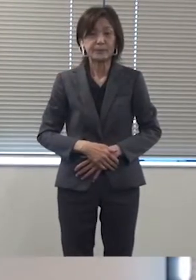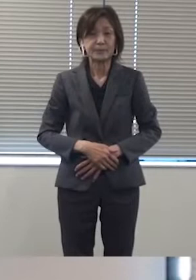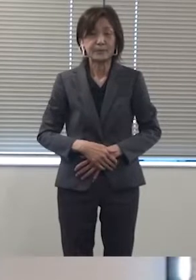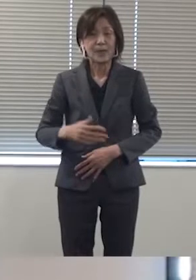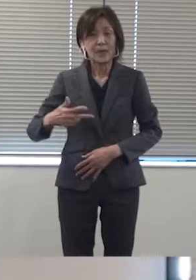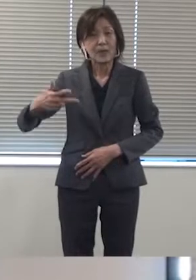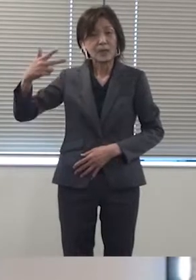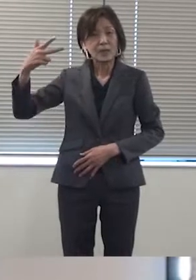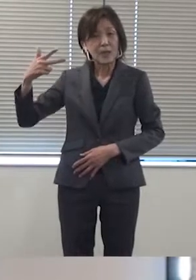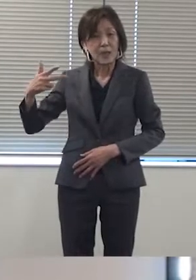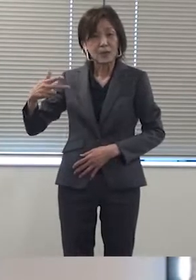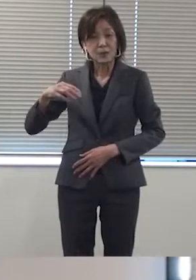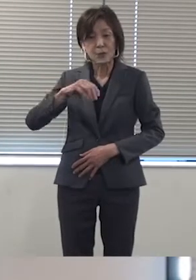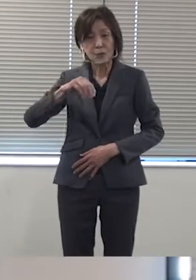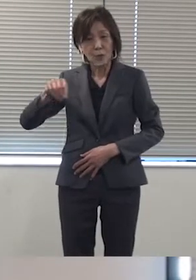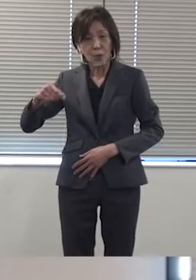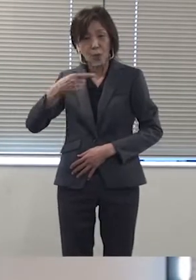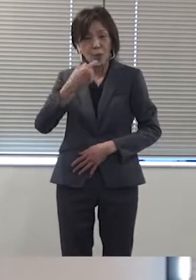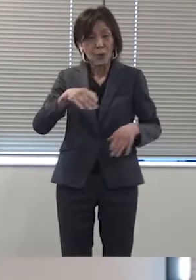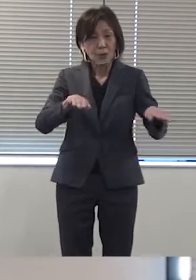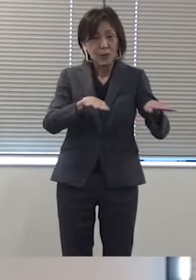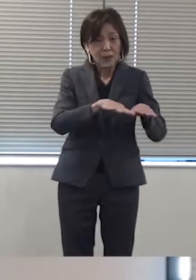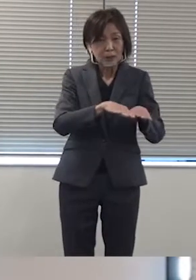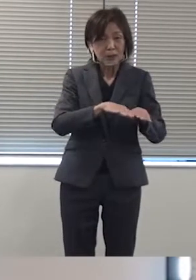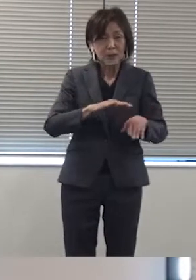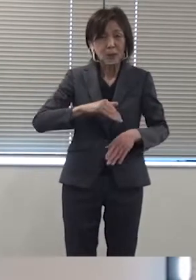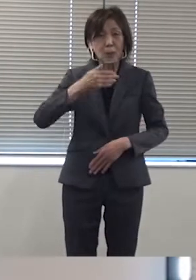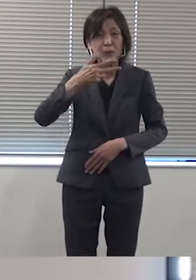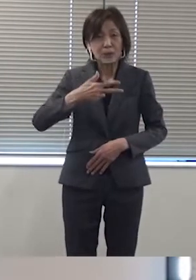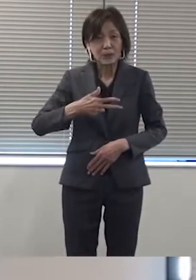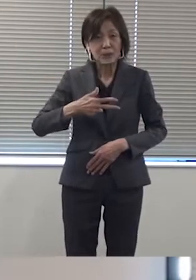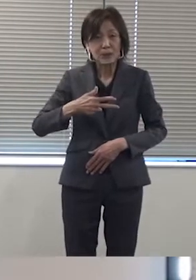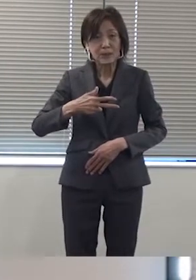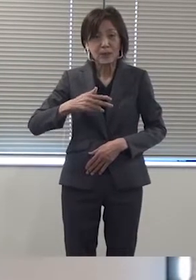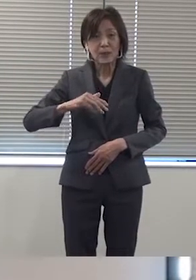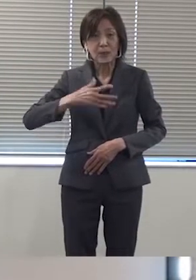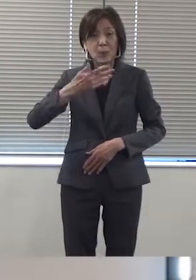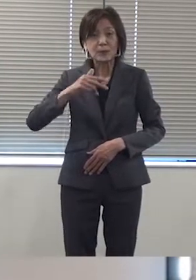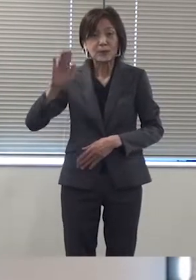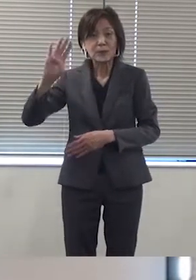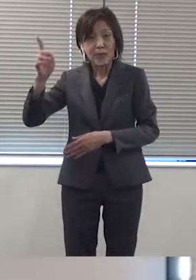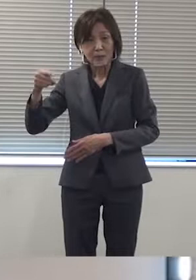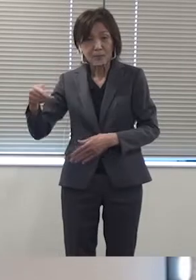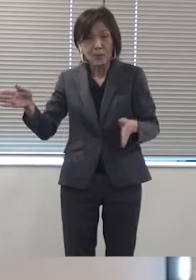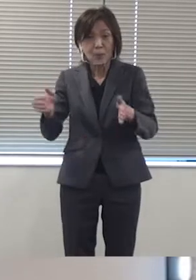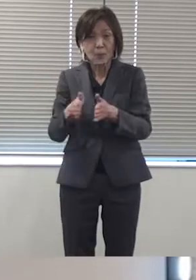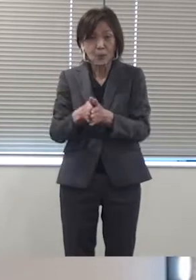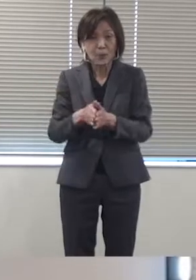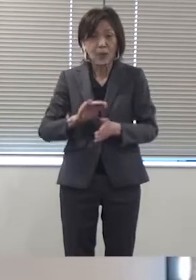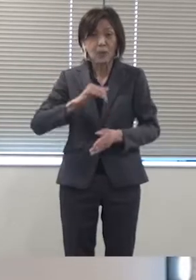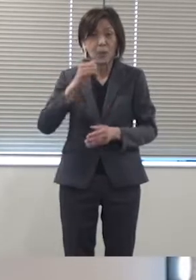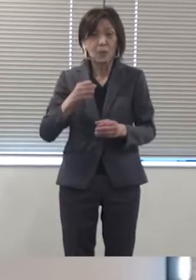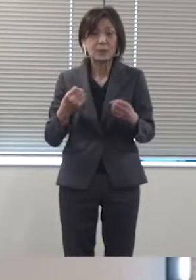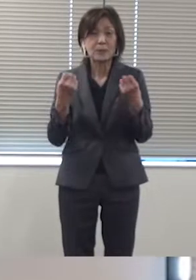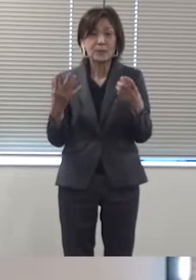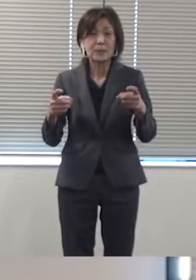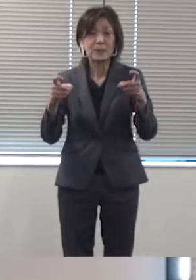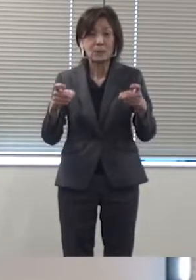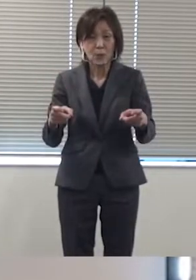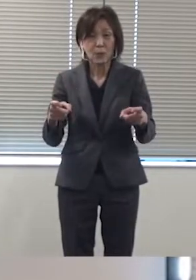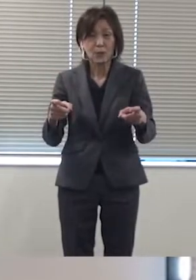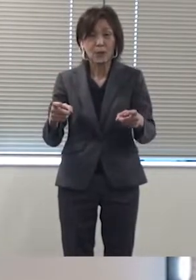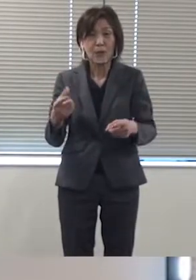先週の土日からですね、高知県高知合同で、高知新法におきまして、モデルナ